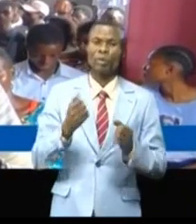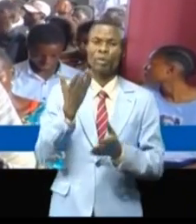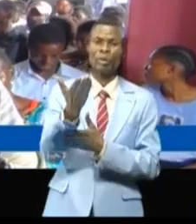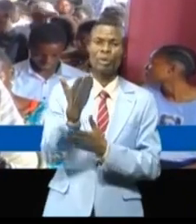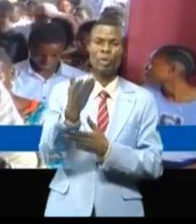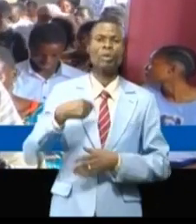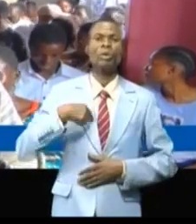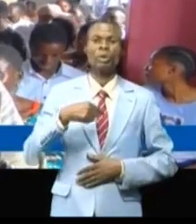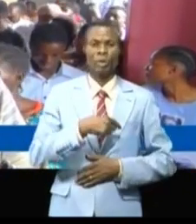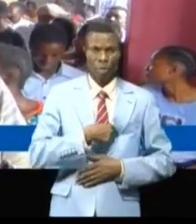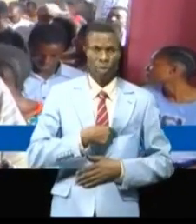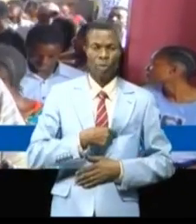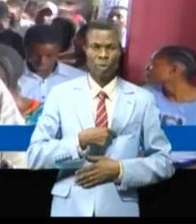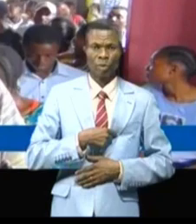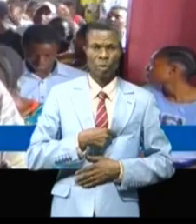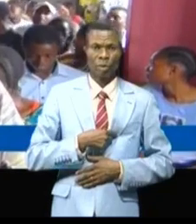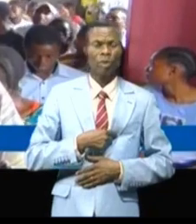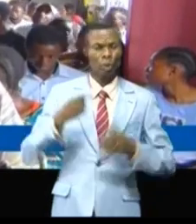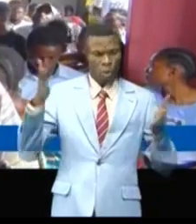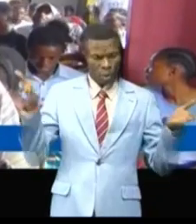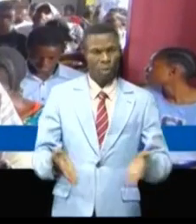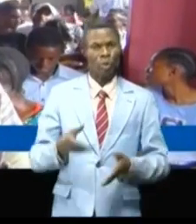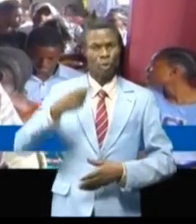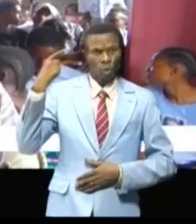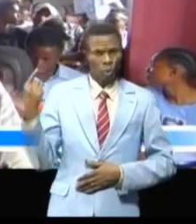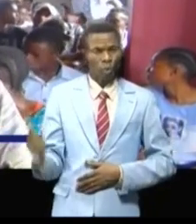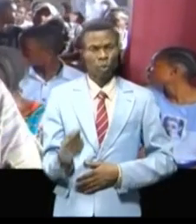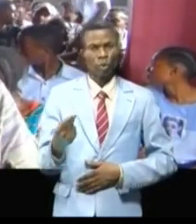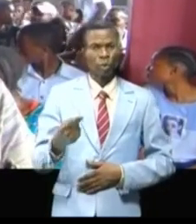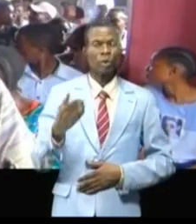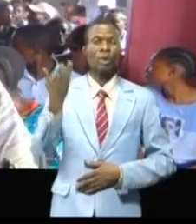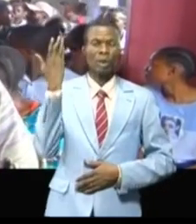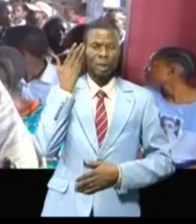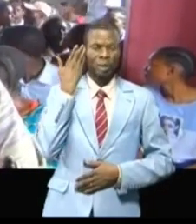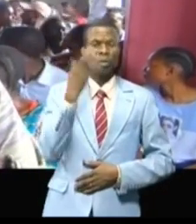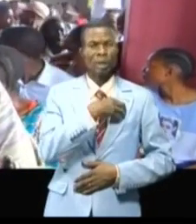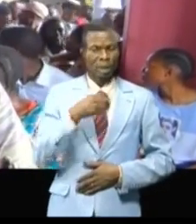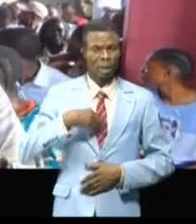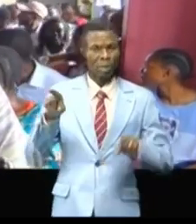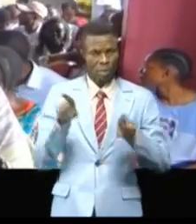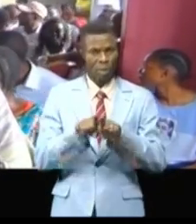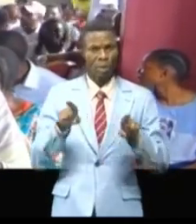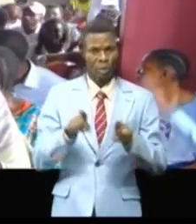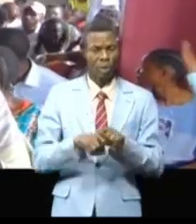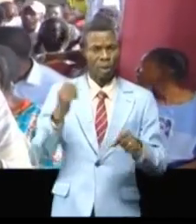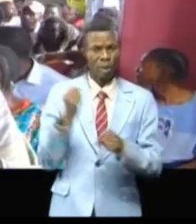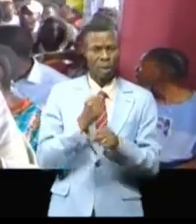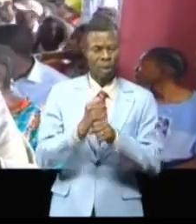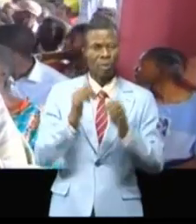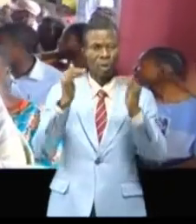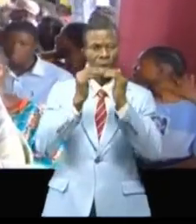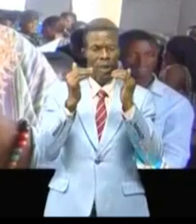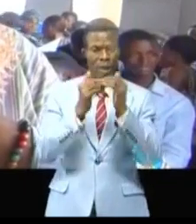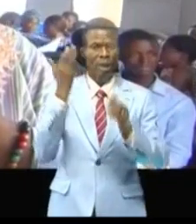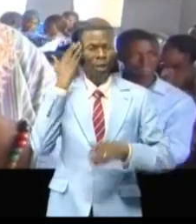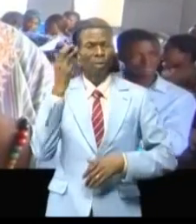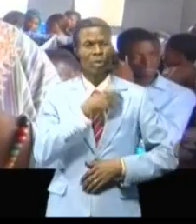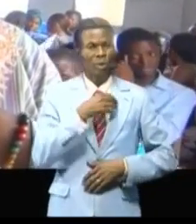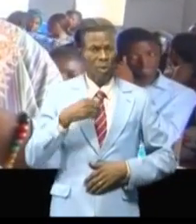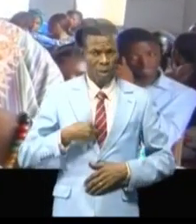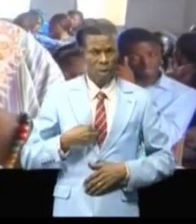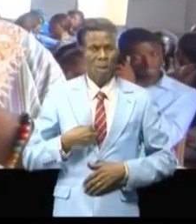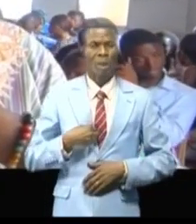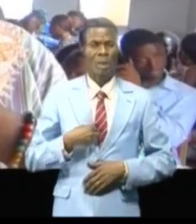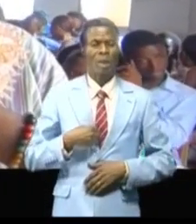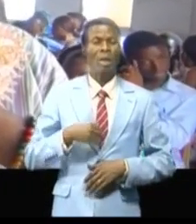que nous soyons permanents sur le terrain des hommes comme des femmes qui travaillent pour l'égalité des sexes. Plus il y